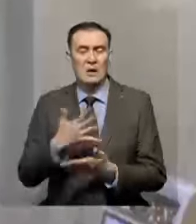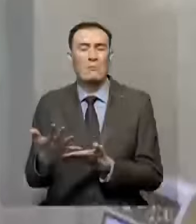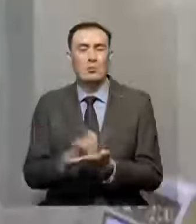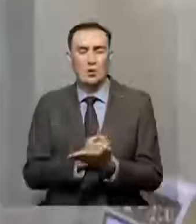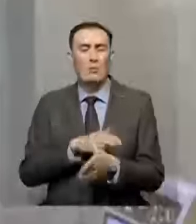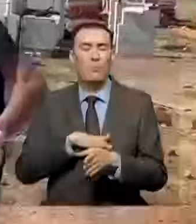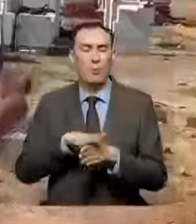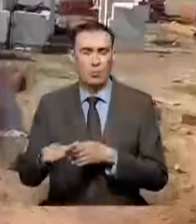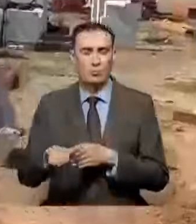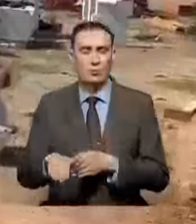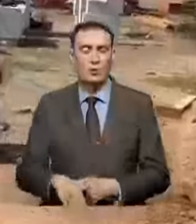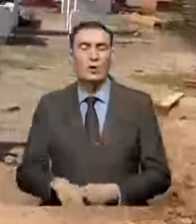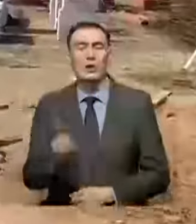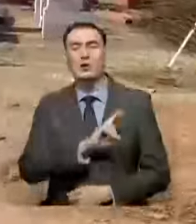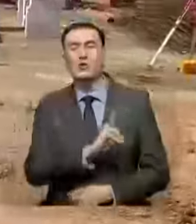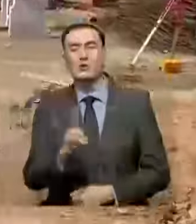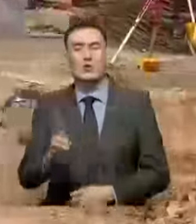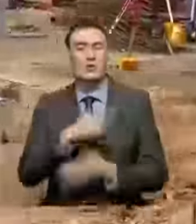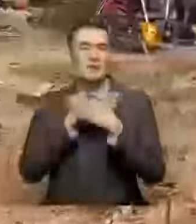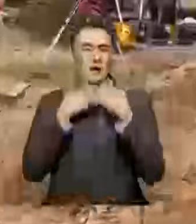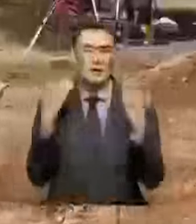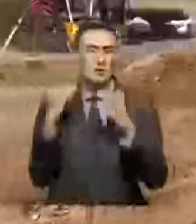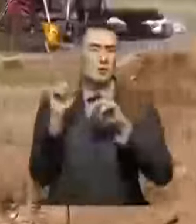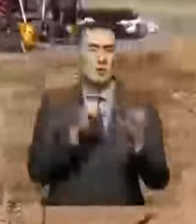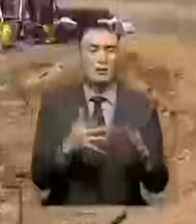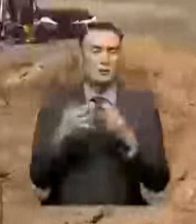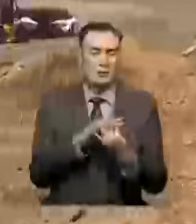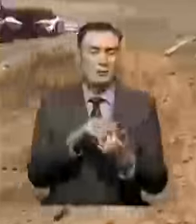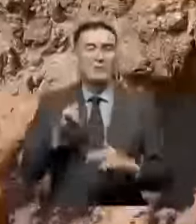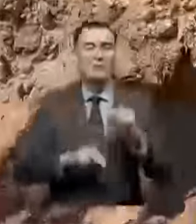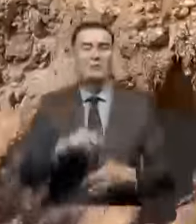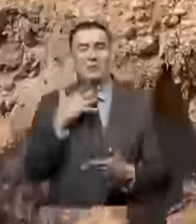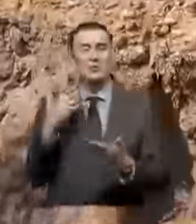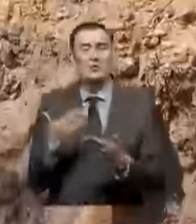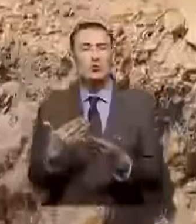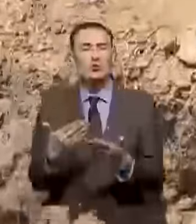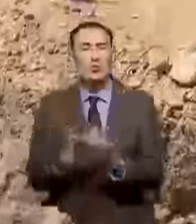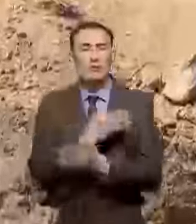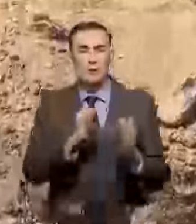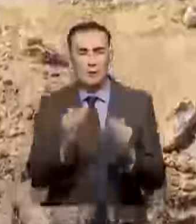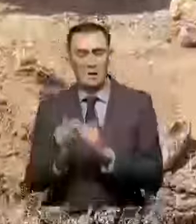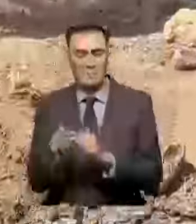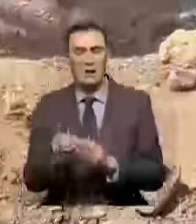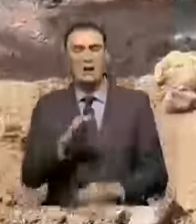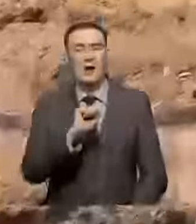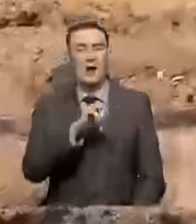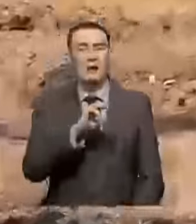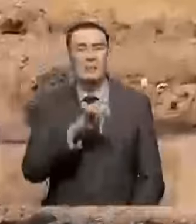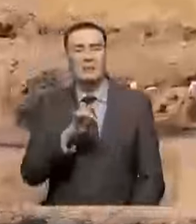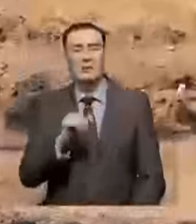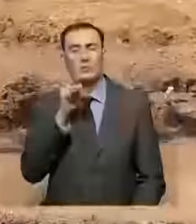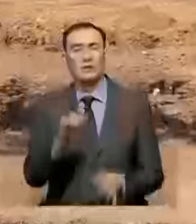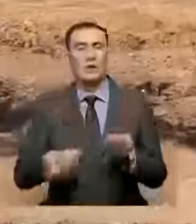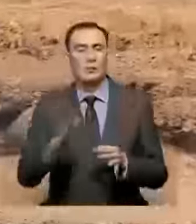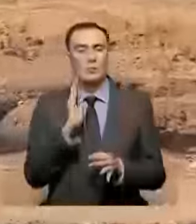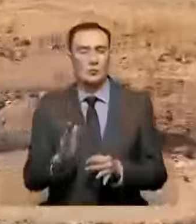получили в полном объеме. Для тех, кто не захотел уезжать из села в город, построят частные дома. В Амангельдинском, Джангельдинском и Кустанайском